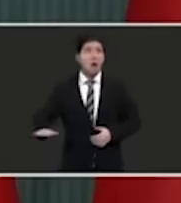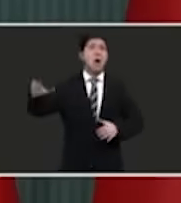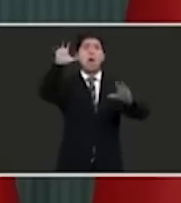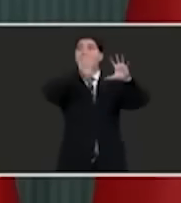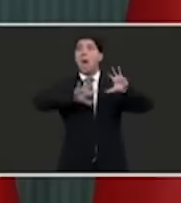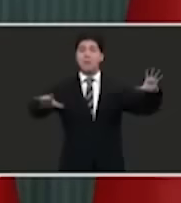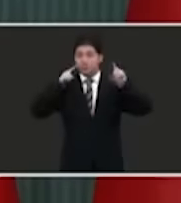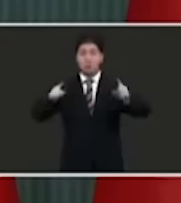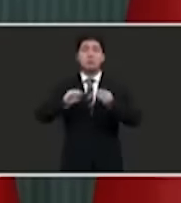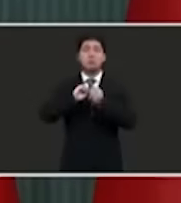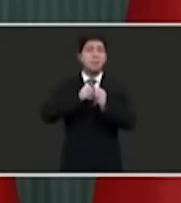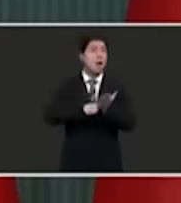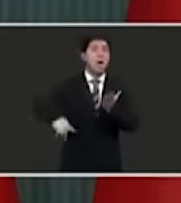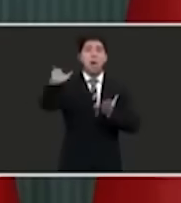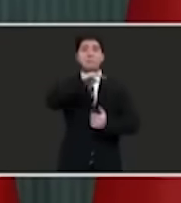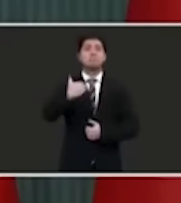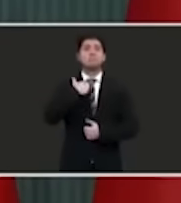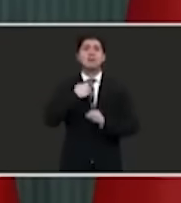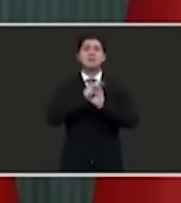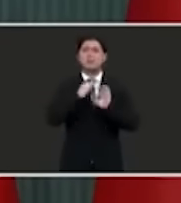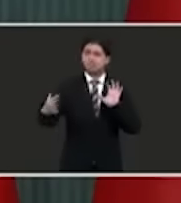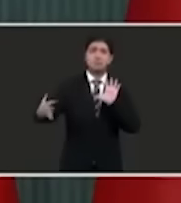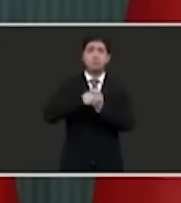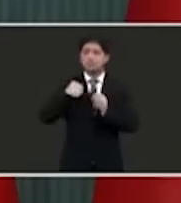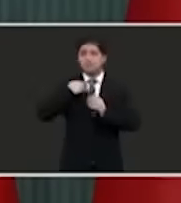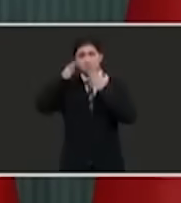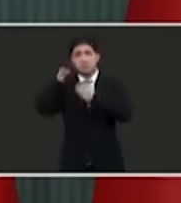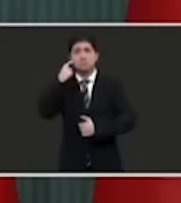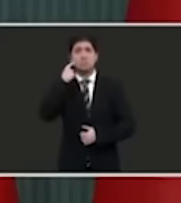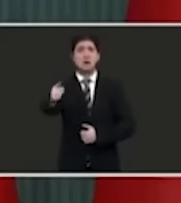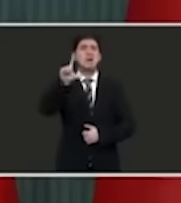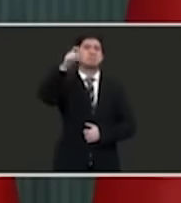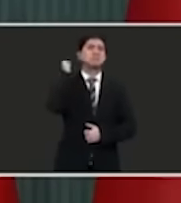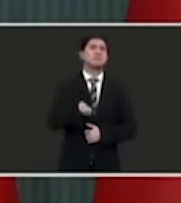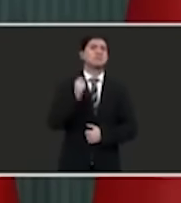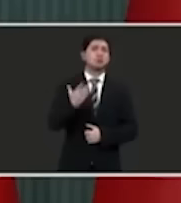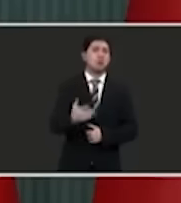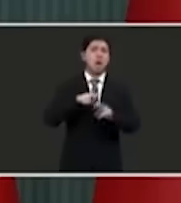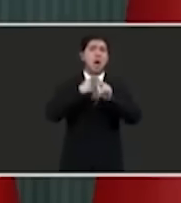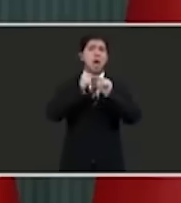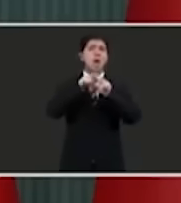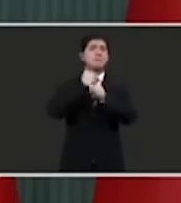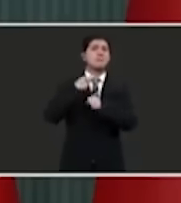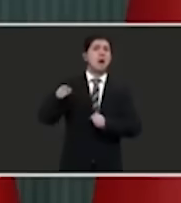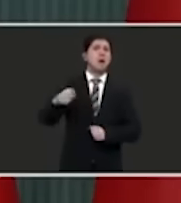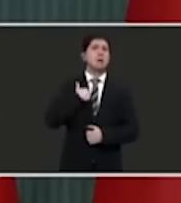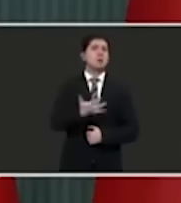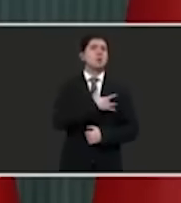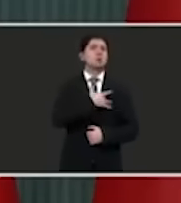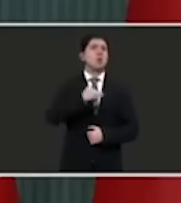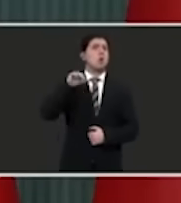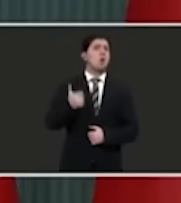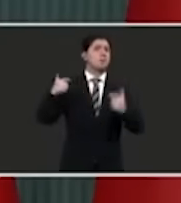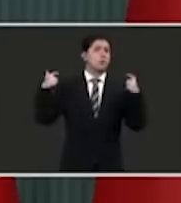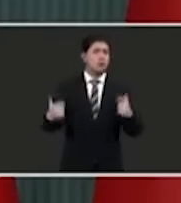her hadise bizi doğrudan ilgilendirir. Karabağ'ın gönlümüzdeki yeriyle